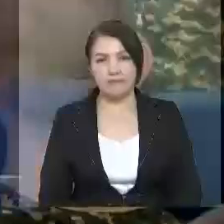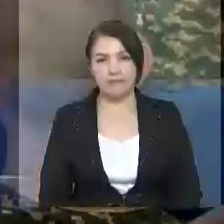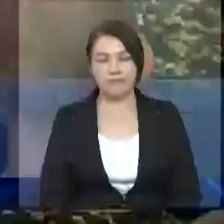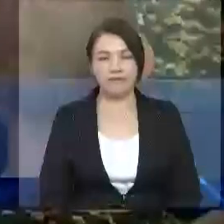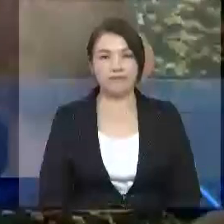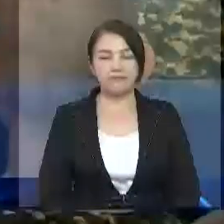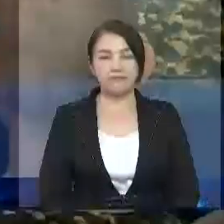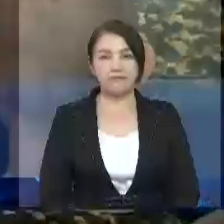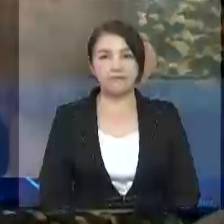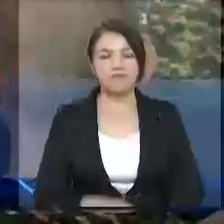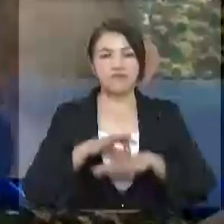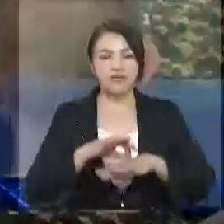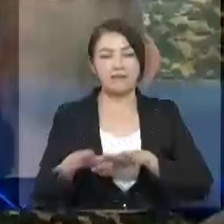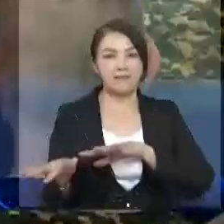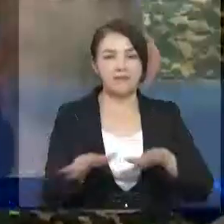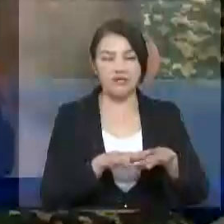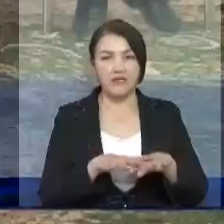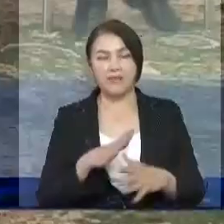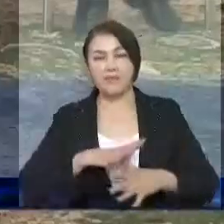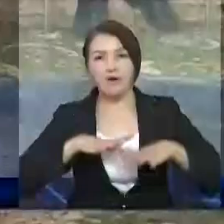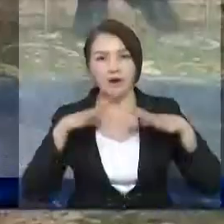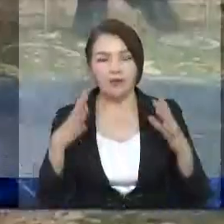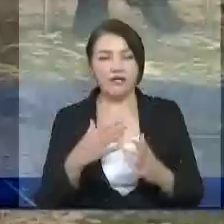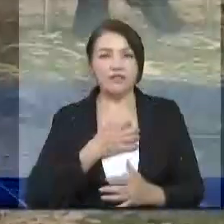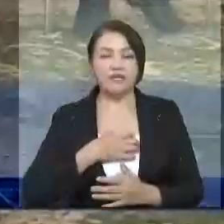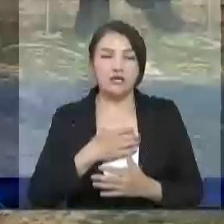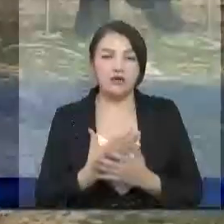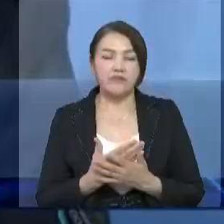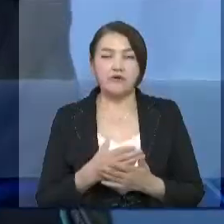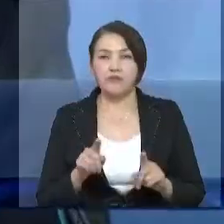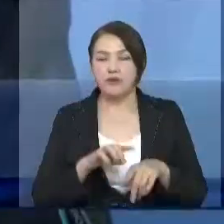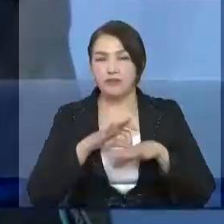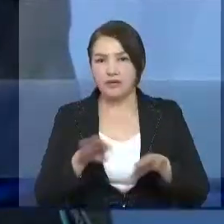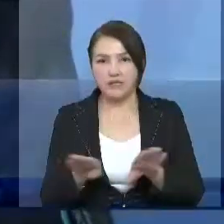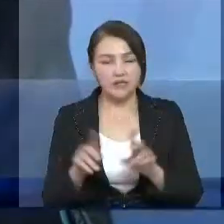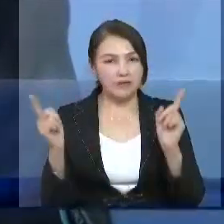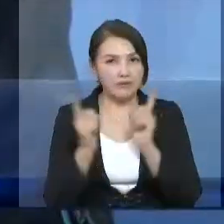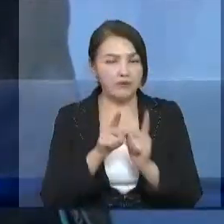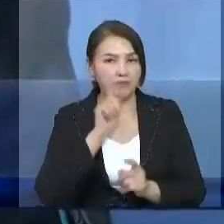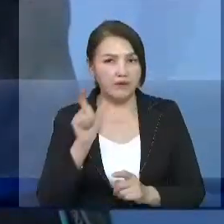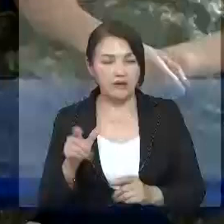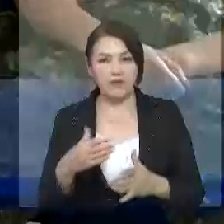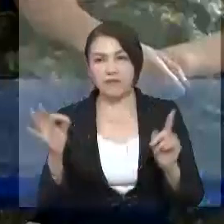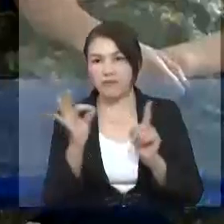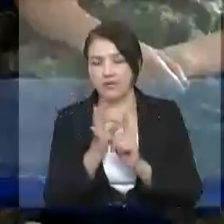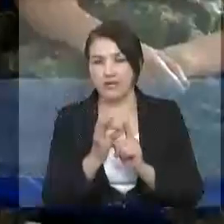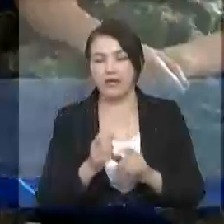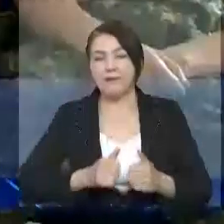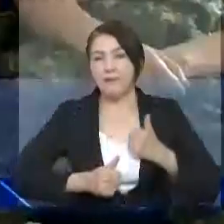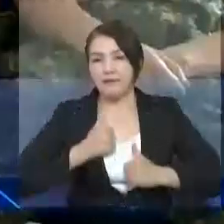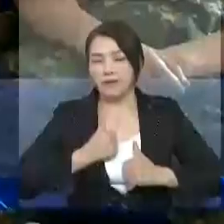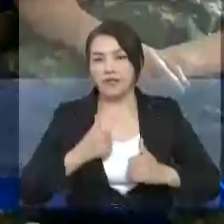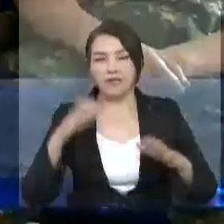Казахстана организованное мероприятие имело большое социальное значение важно проводить подобные встречи с молодежью с целью повышения авторитета